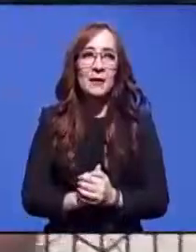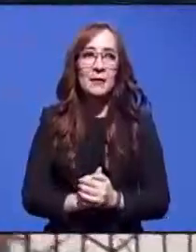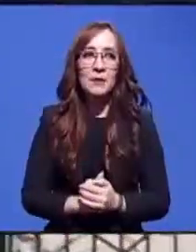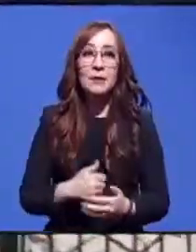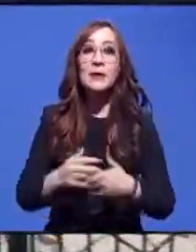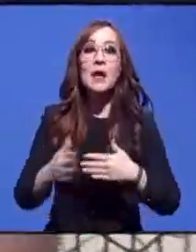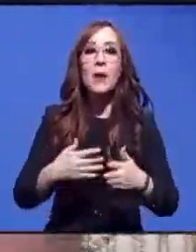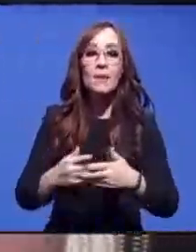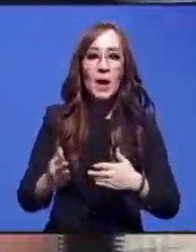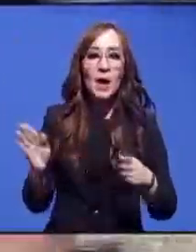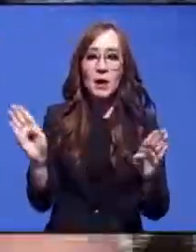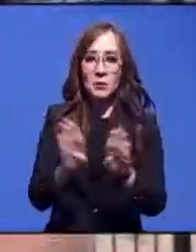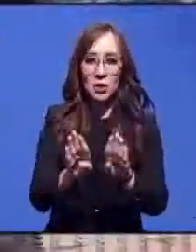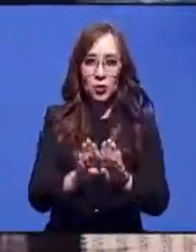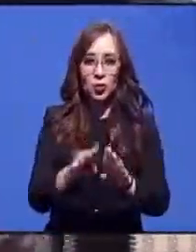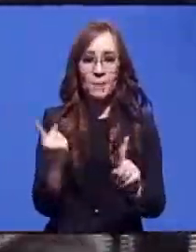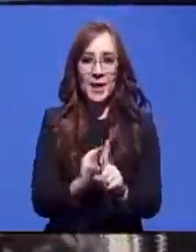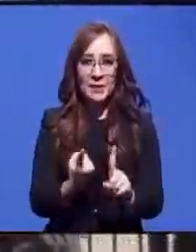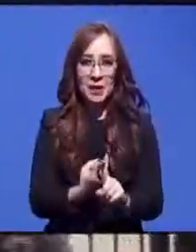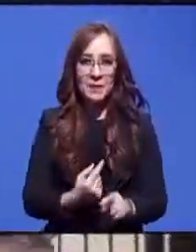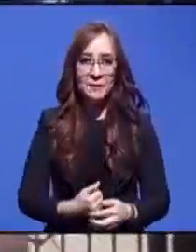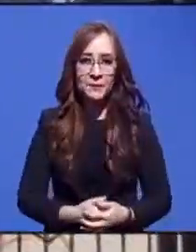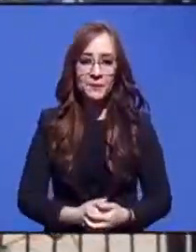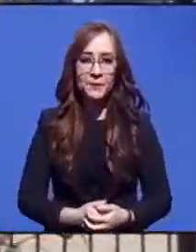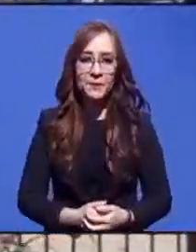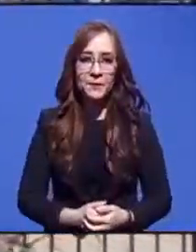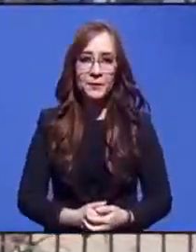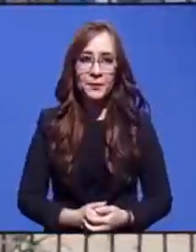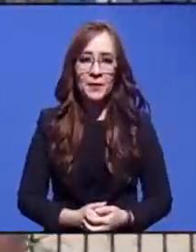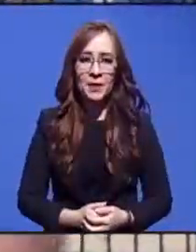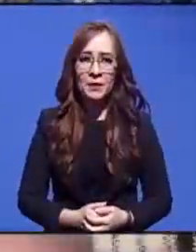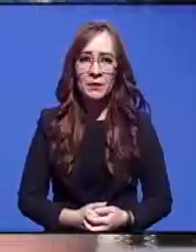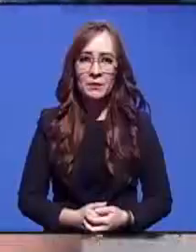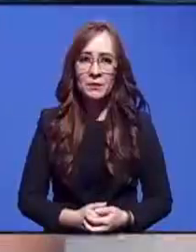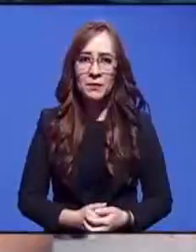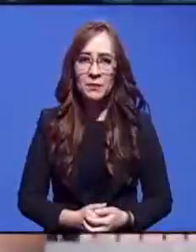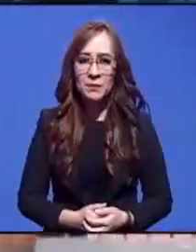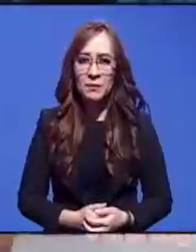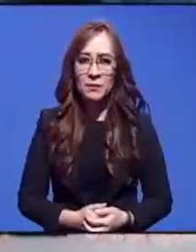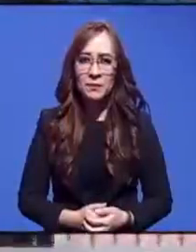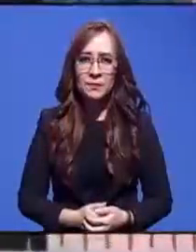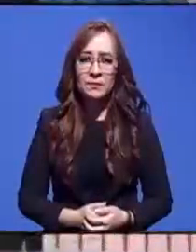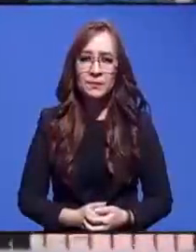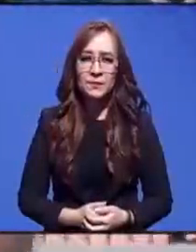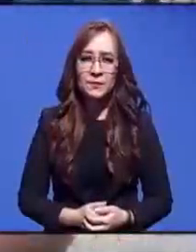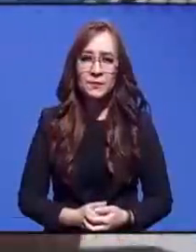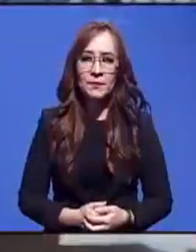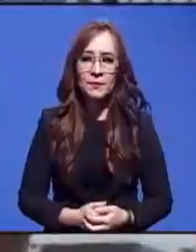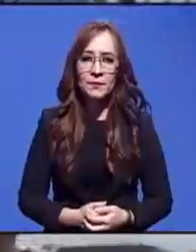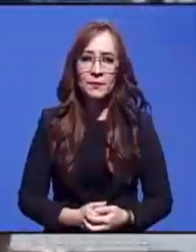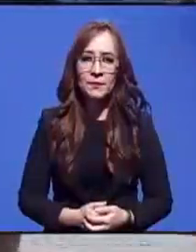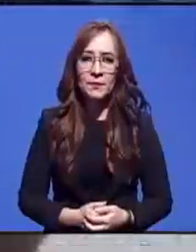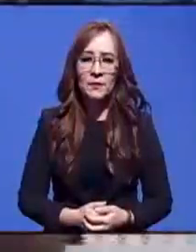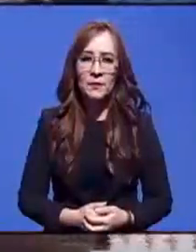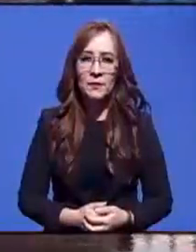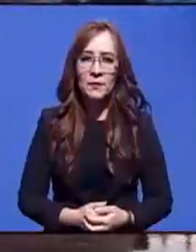Pak. Sebelumnya udah berapa lama, Bang, proses di sini, Pak? Nanti dari Parangga aja, Pak, langsung, Pak. Enggak, memang kenapa masuk pasien COVID, Pak, langsung, Pak? Iya, nanti dari Parangga saja